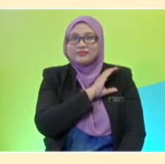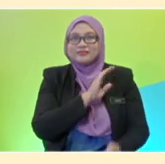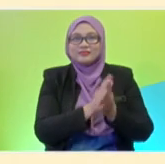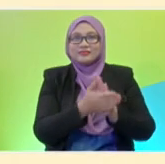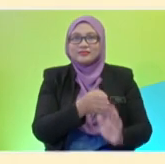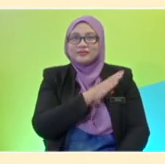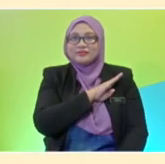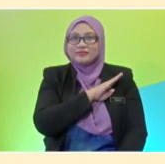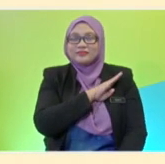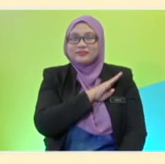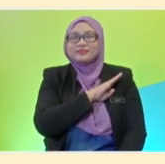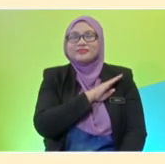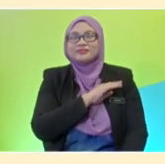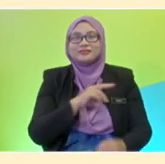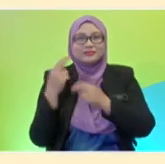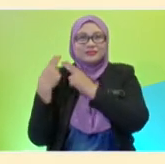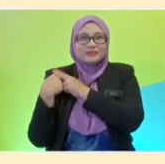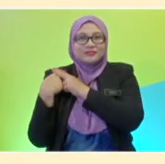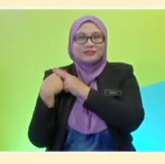semakin bertambah